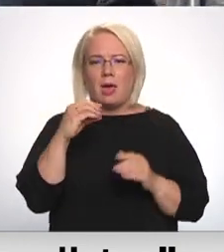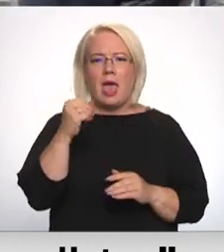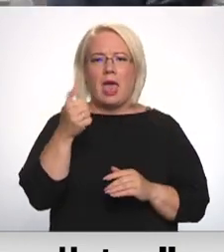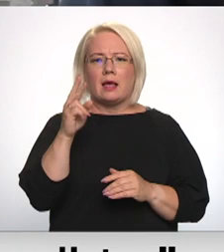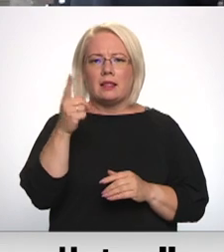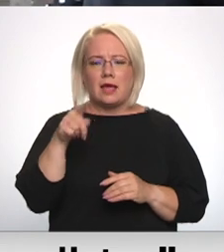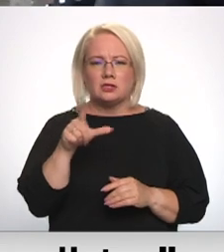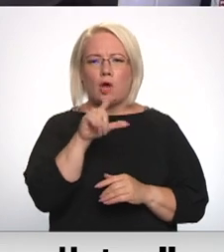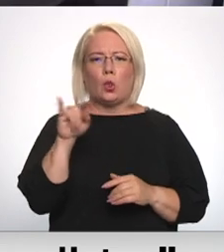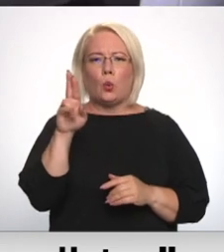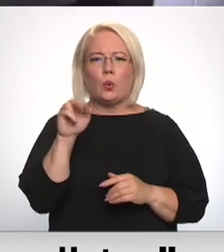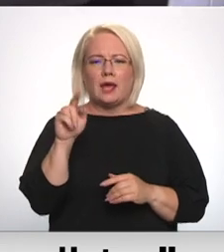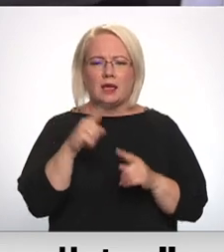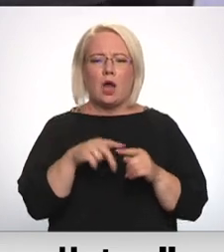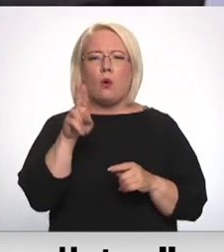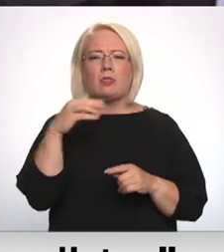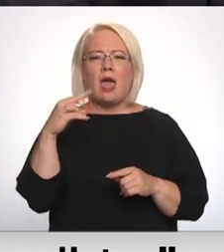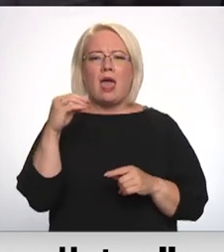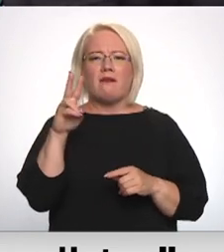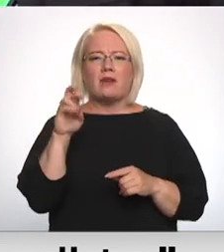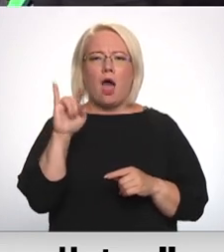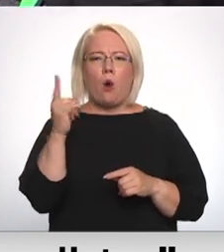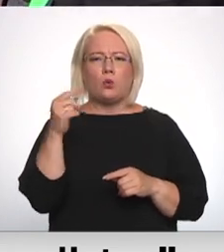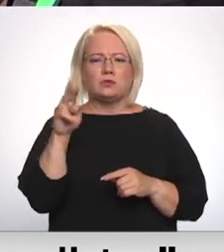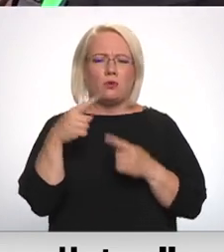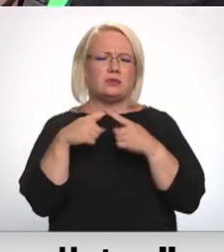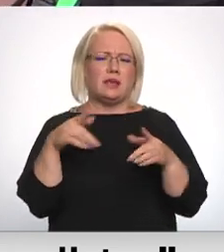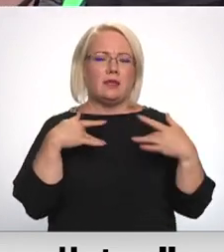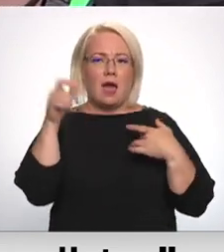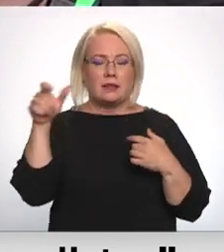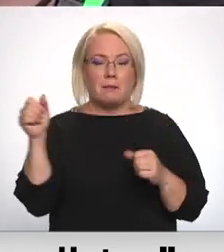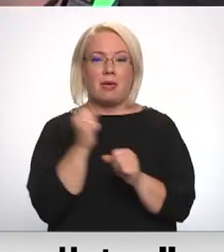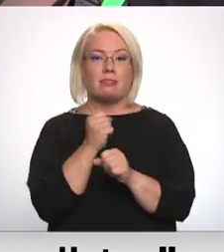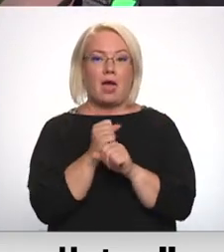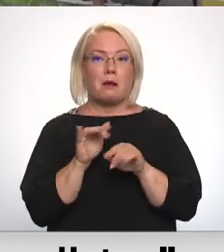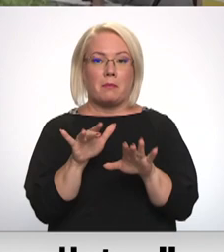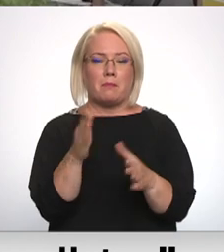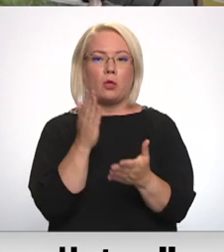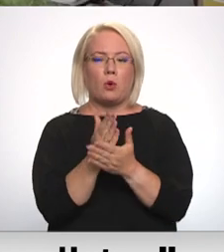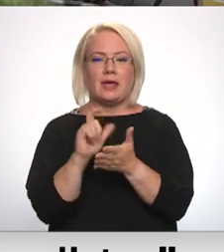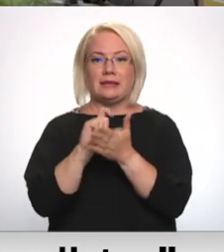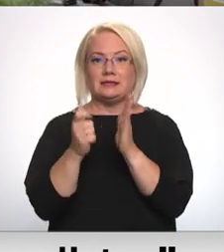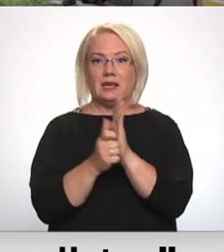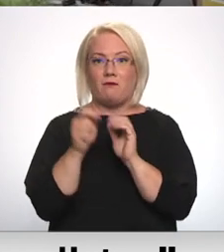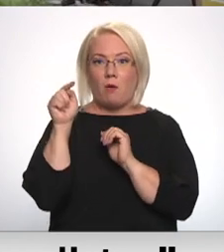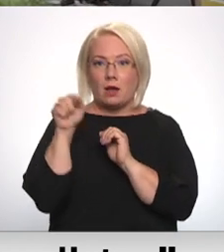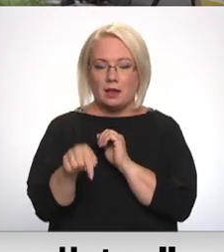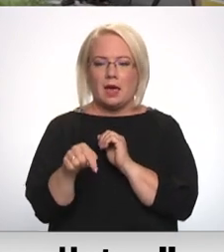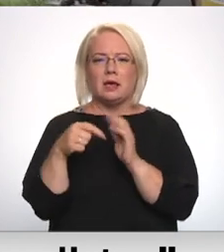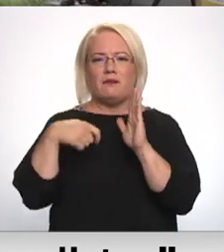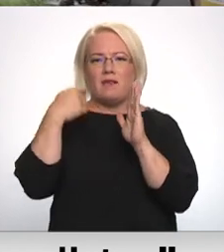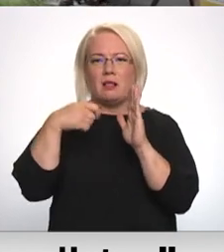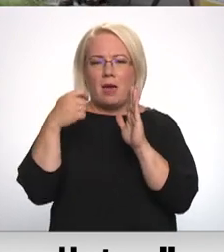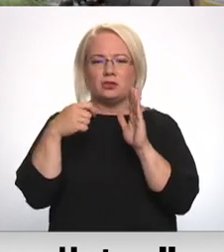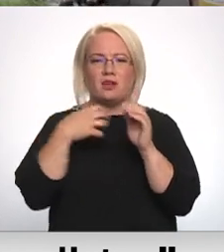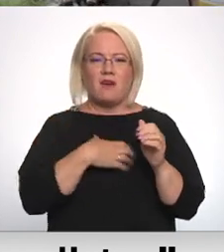Egliena, Kristīna Neverauska un vairāk citi aktieri. Galvenokārt darbība risinās kādā dzīvoklī, kas speciāli filmēšanas vajadzībām izveidots